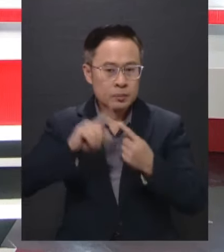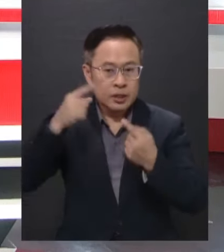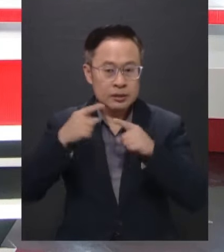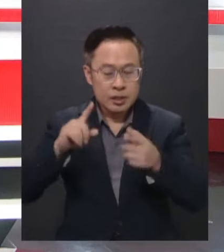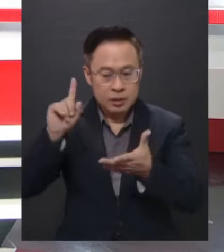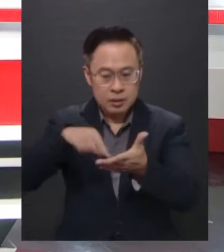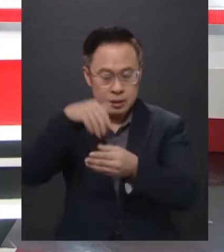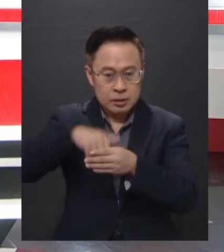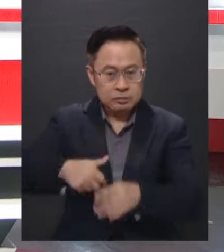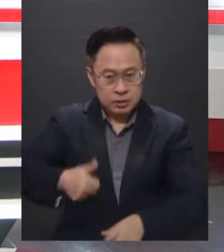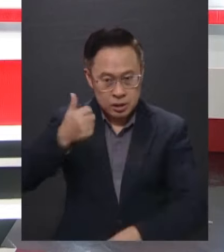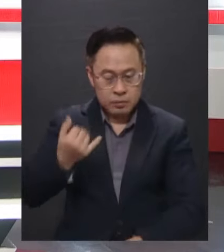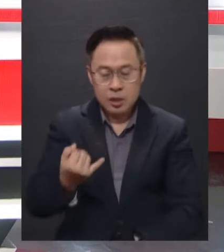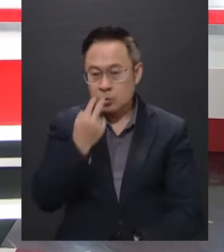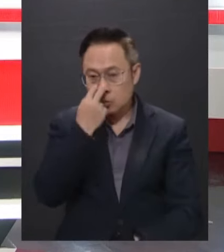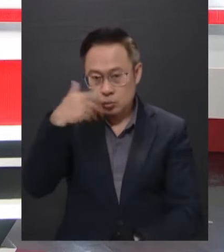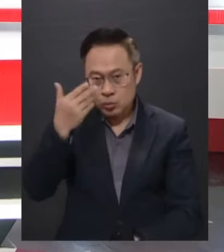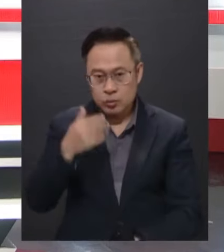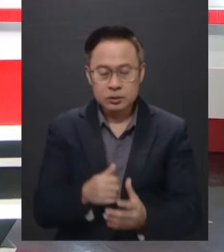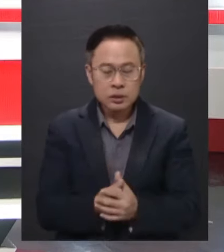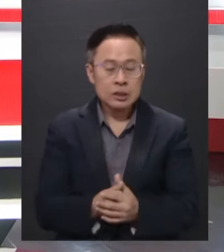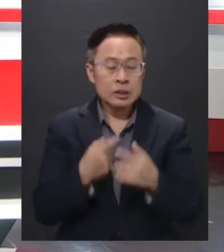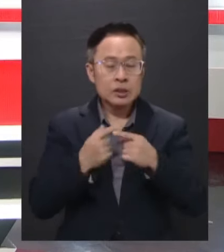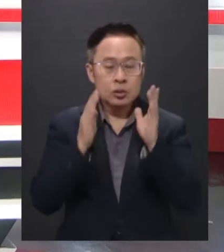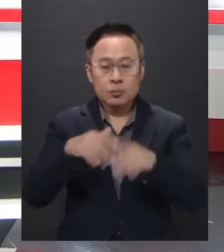ให้แฟนฟุตบอลชาวไทยให้ได้เห็นกันนะ